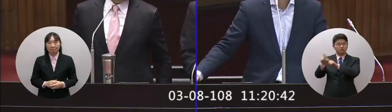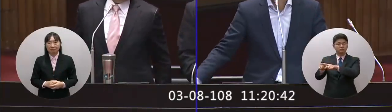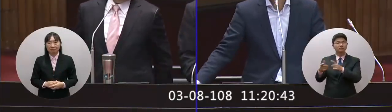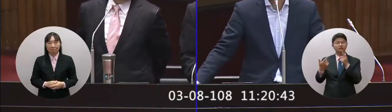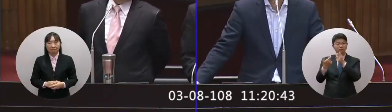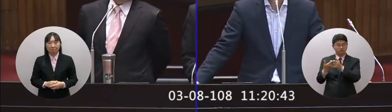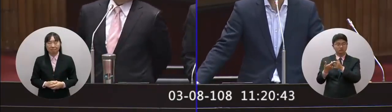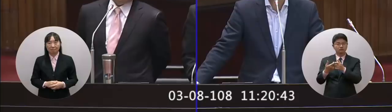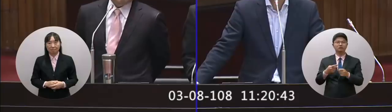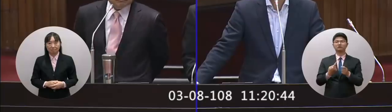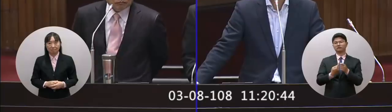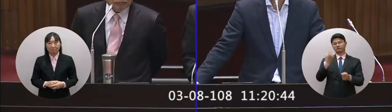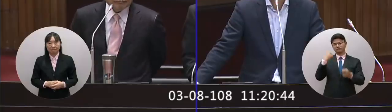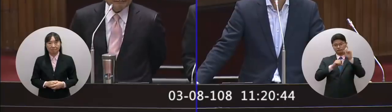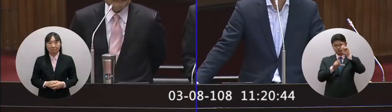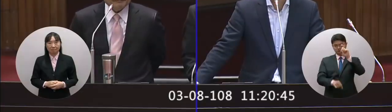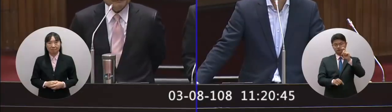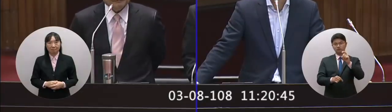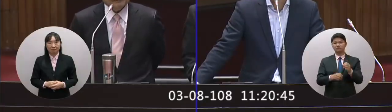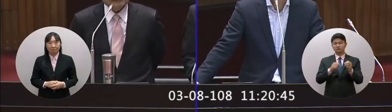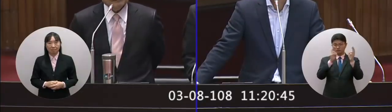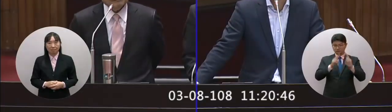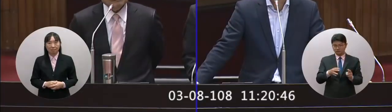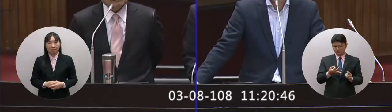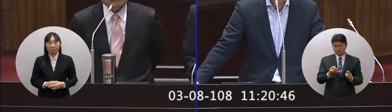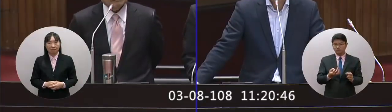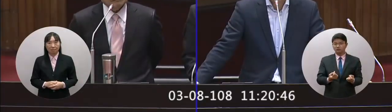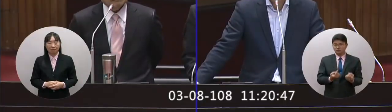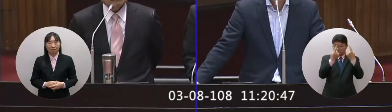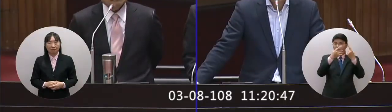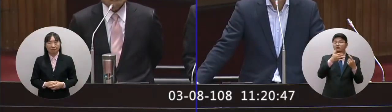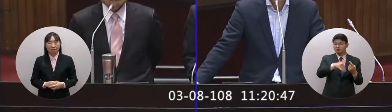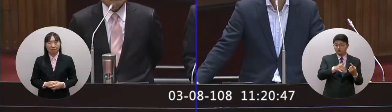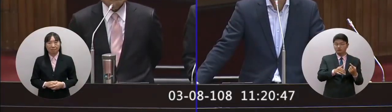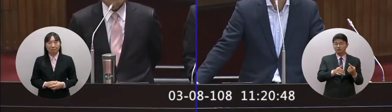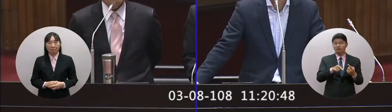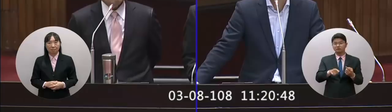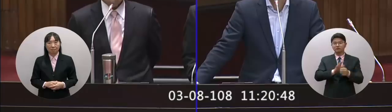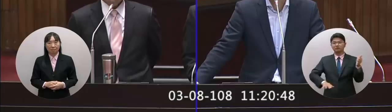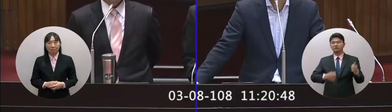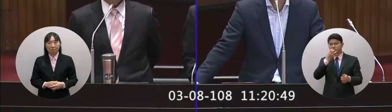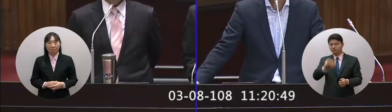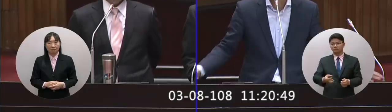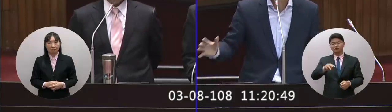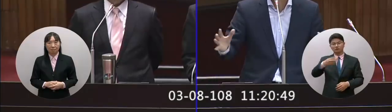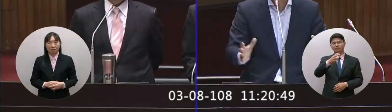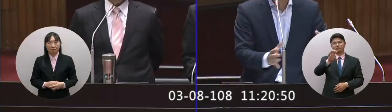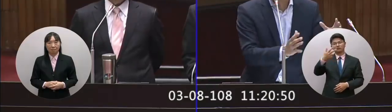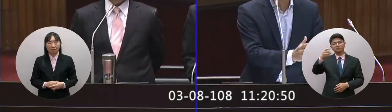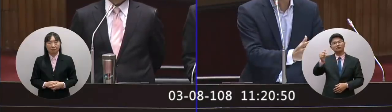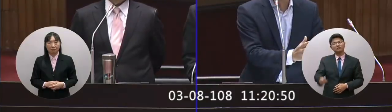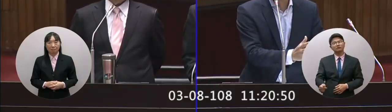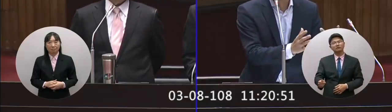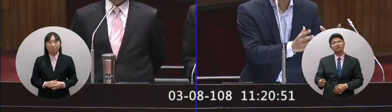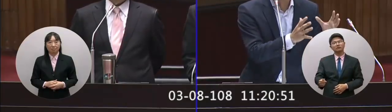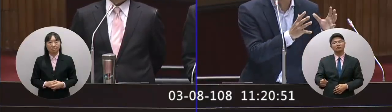长，事实上去年10月。电价应涨未涨的亏损达到了347亿，所以刚